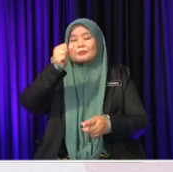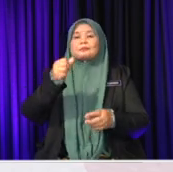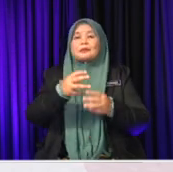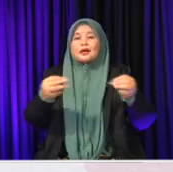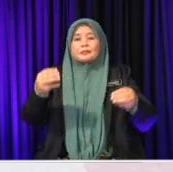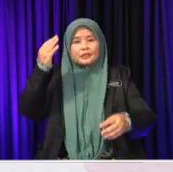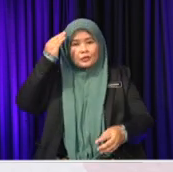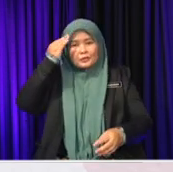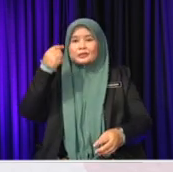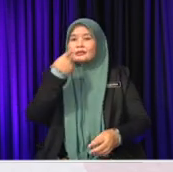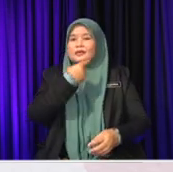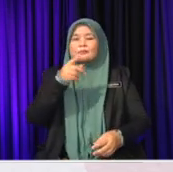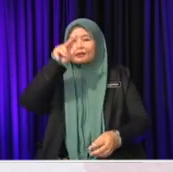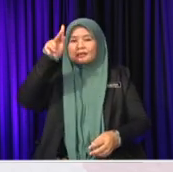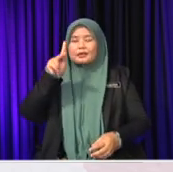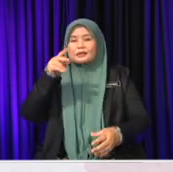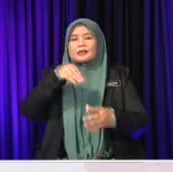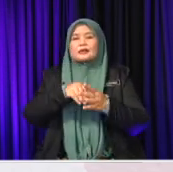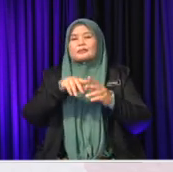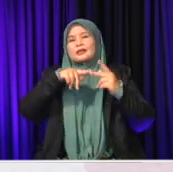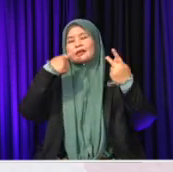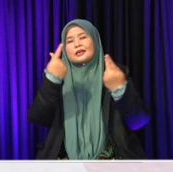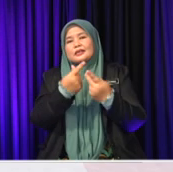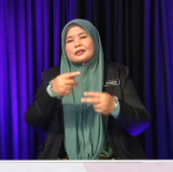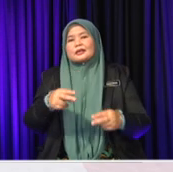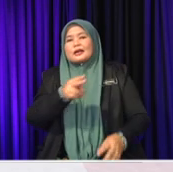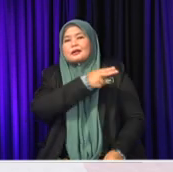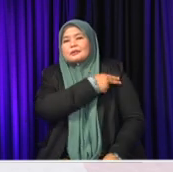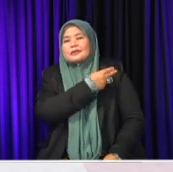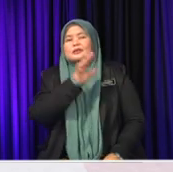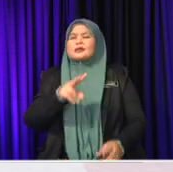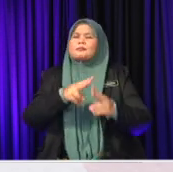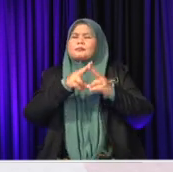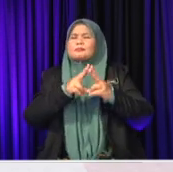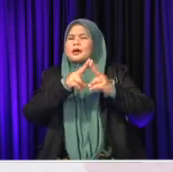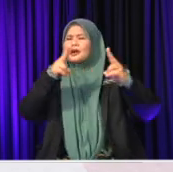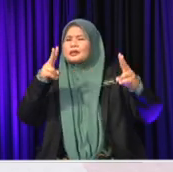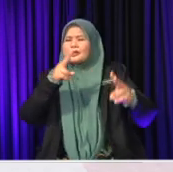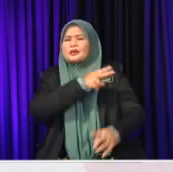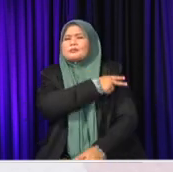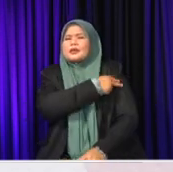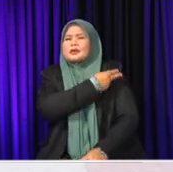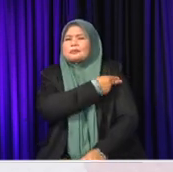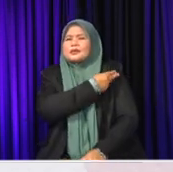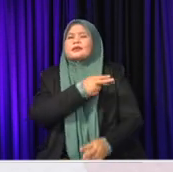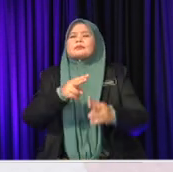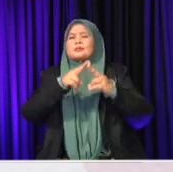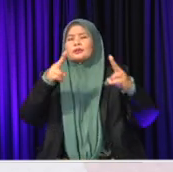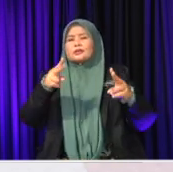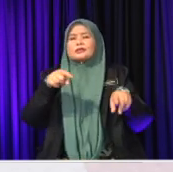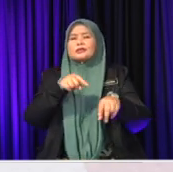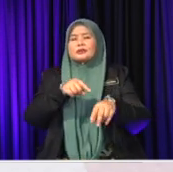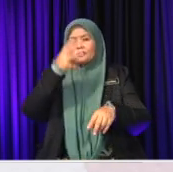Mengetahui Siapakah dalam kalangan hambanya yang paling mulia disisinya Oke